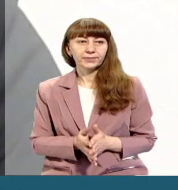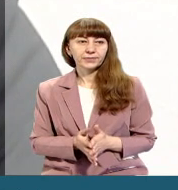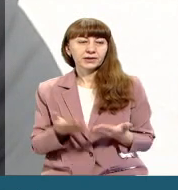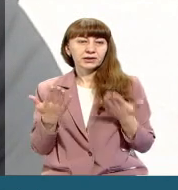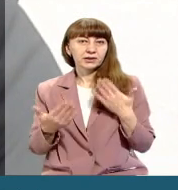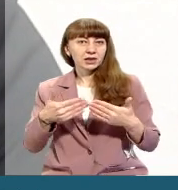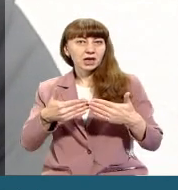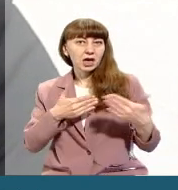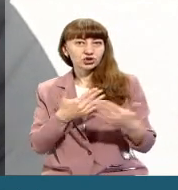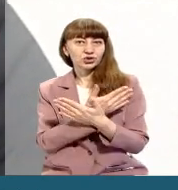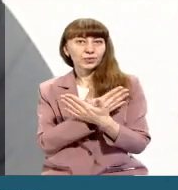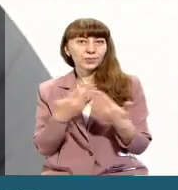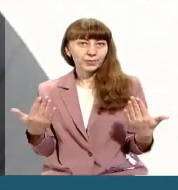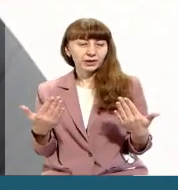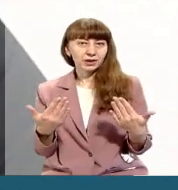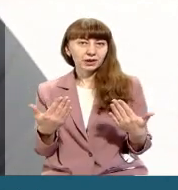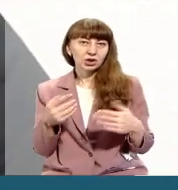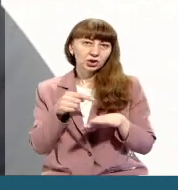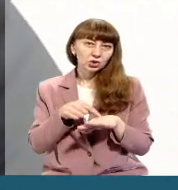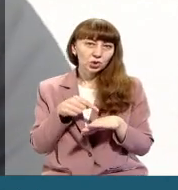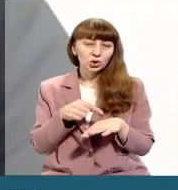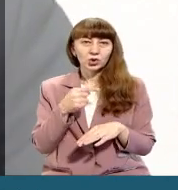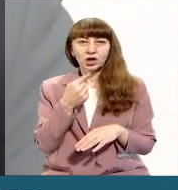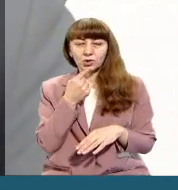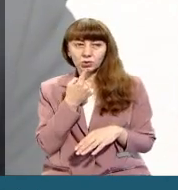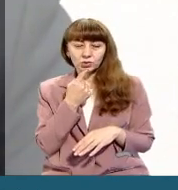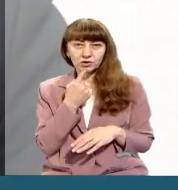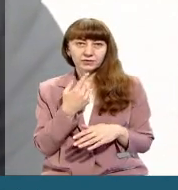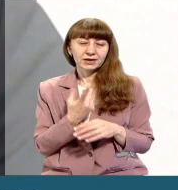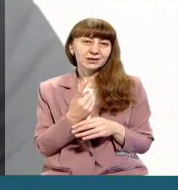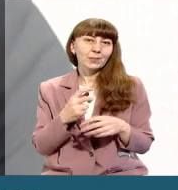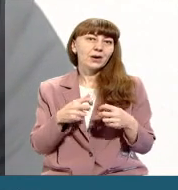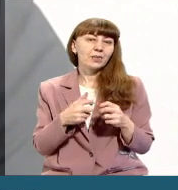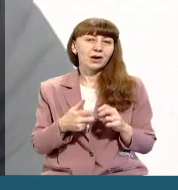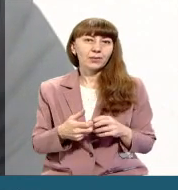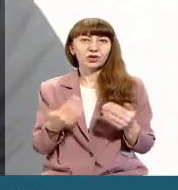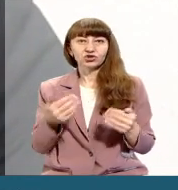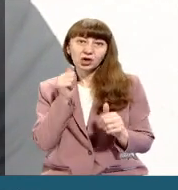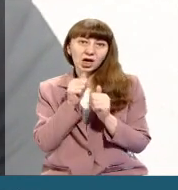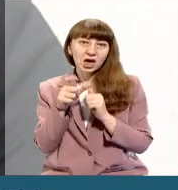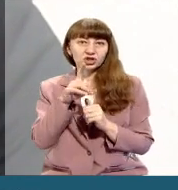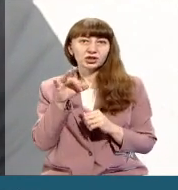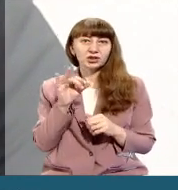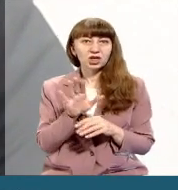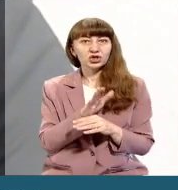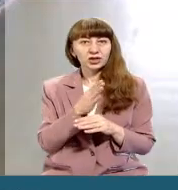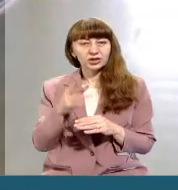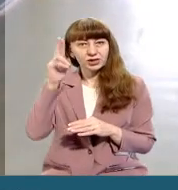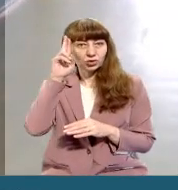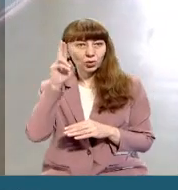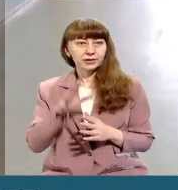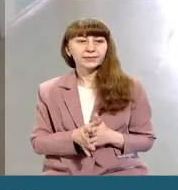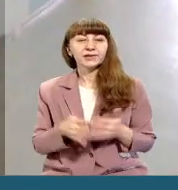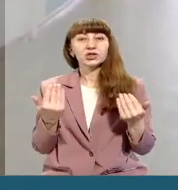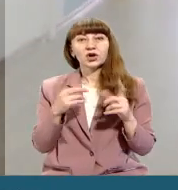раньше действительно мы немножко испытывали затруднения в этом отношении то теперь на каждом этаже как положено отдельно туалеты